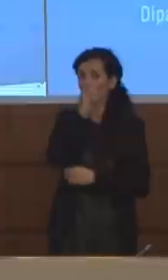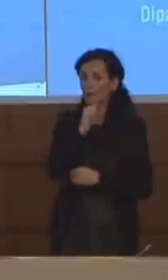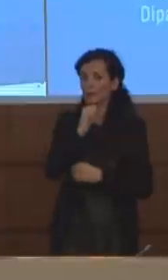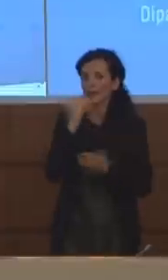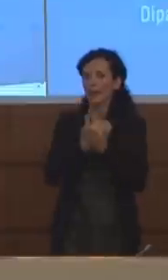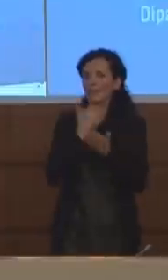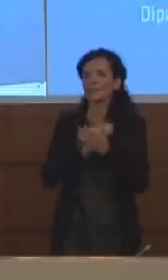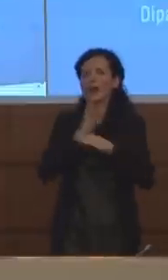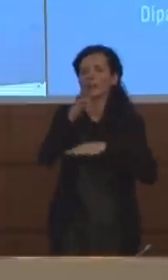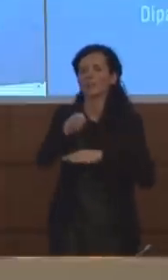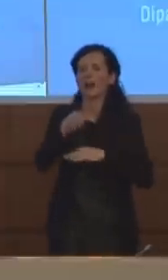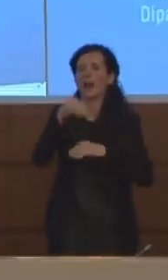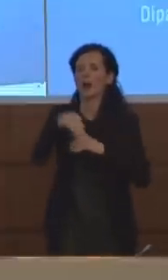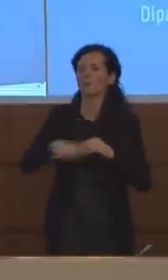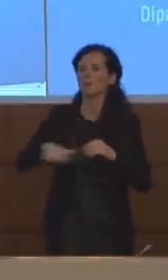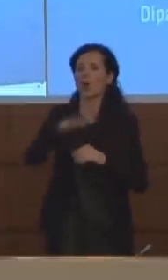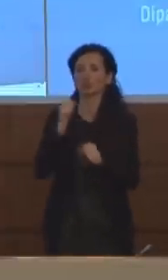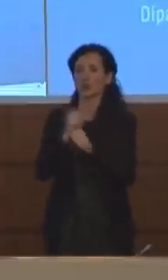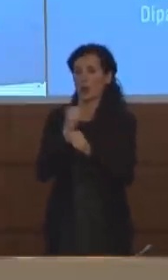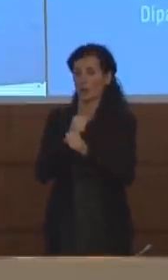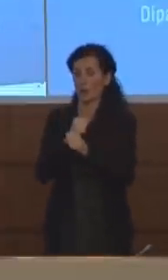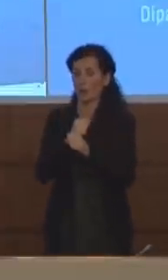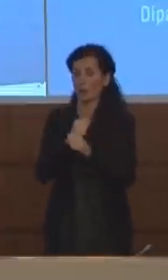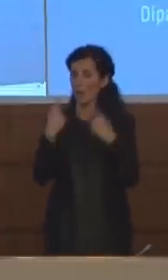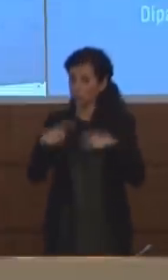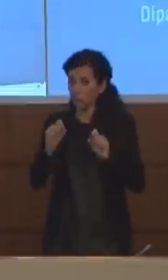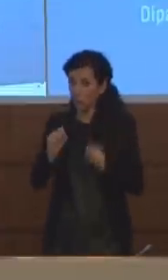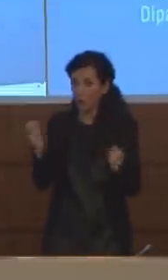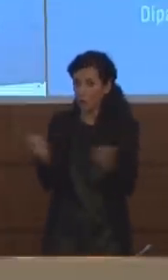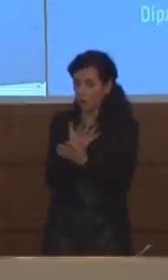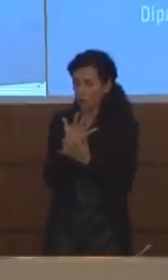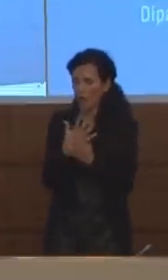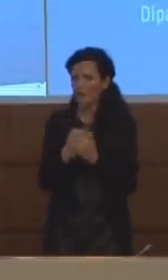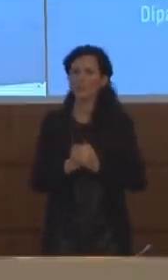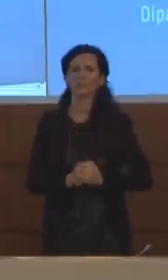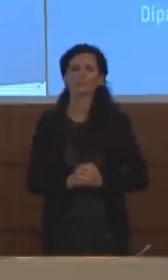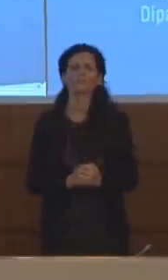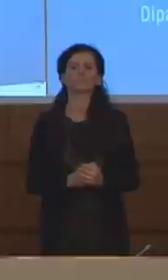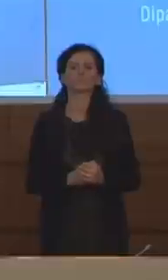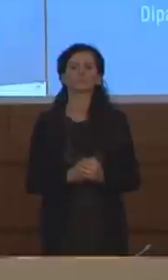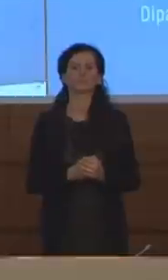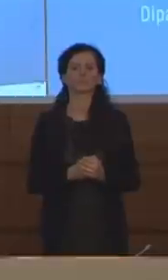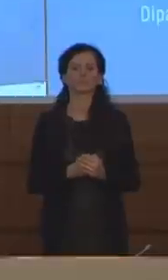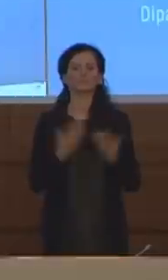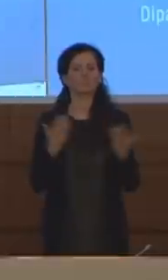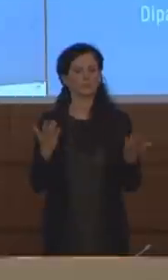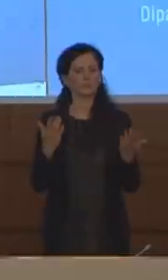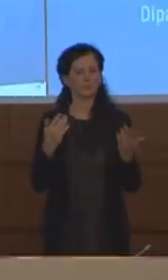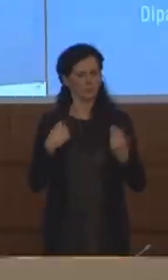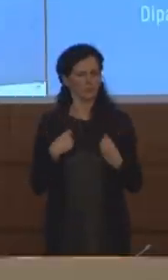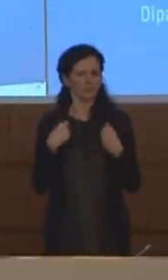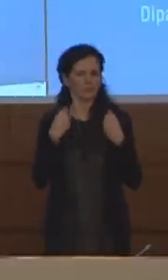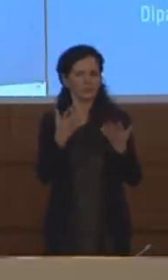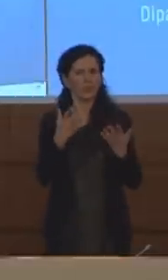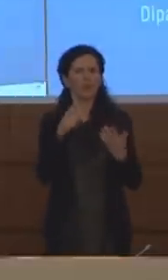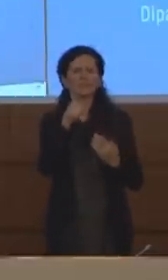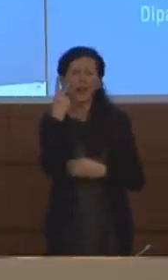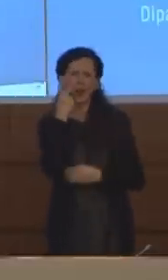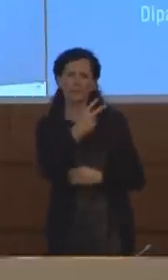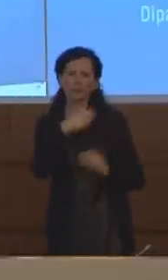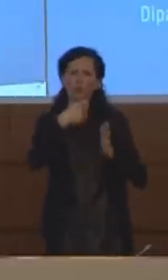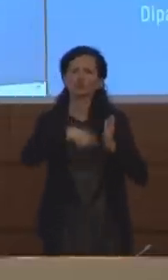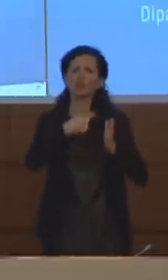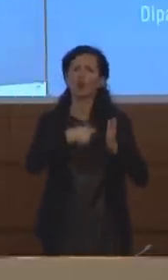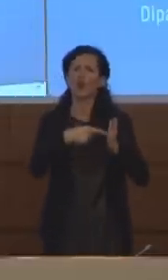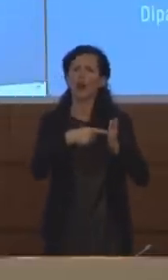cadrebbe no non cade le donne inquadramento di questo tipo sarei ha visto anche le ultime circolari che sono